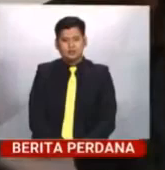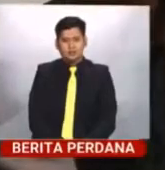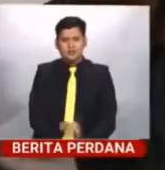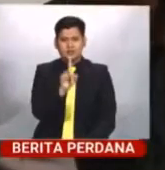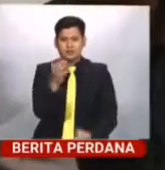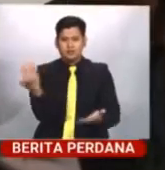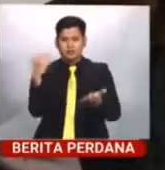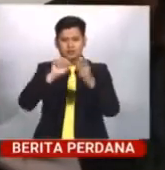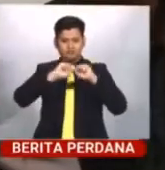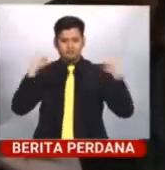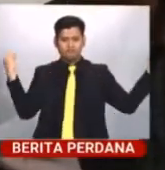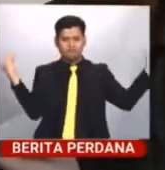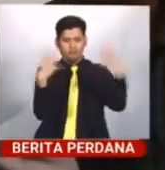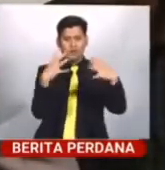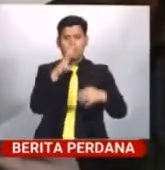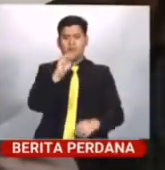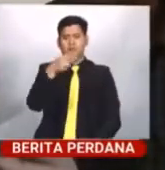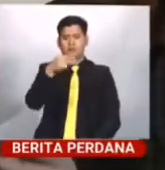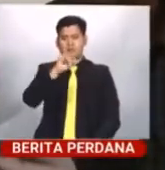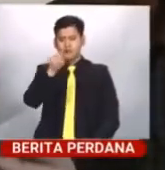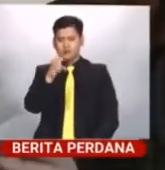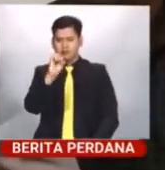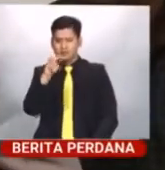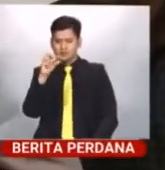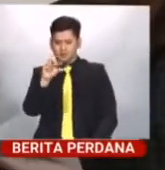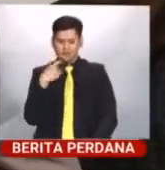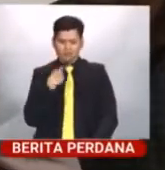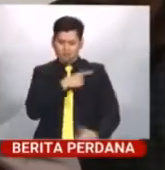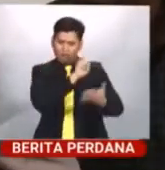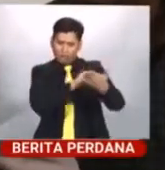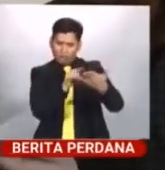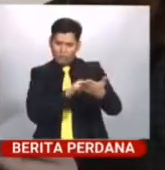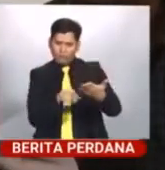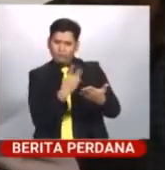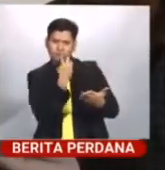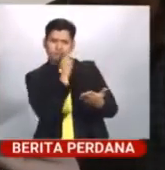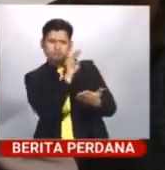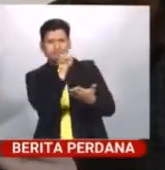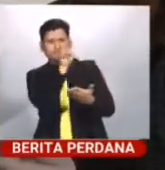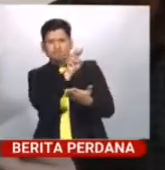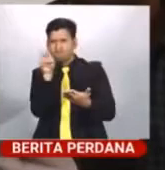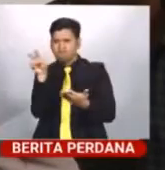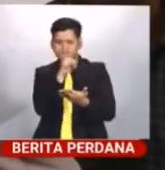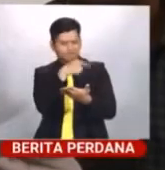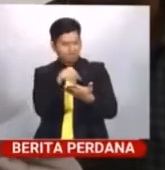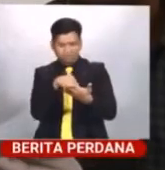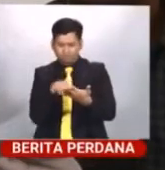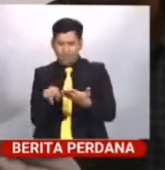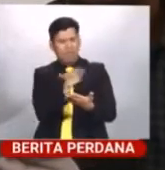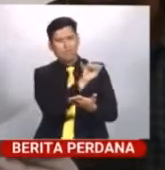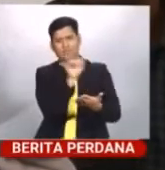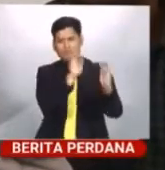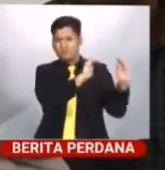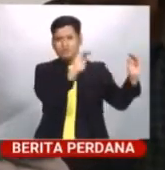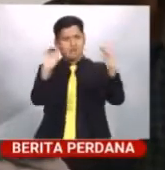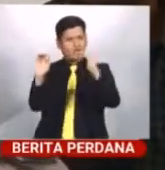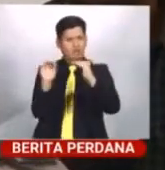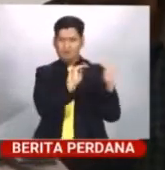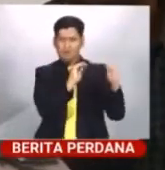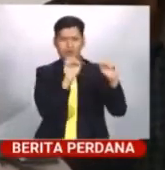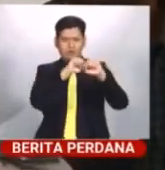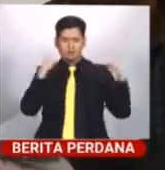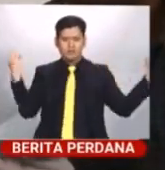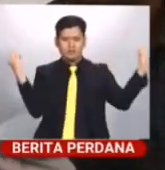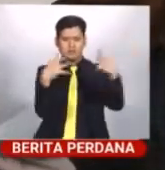Satu lagi stadium iaitu di Stadium Manjung juga telah kita membuat periksaan dan kita dapati ianya juga sama standard dia dengan Stadium Perak ini.